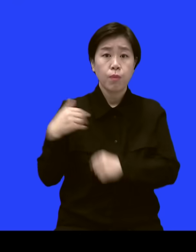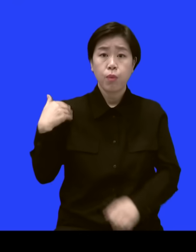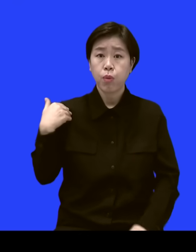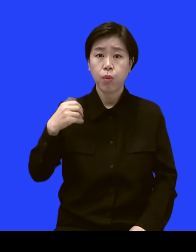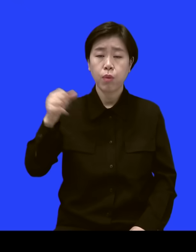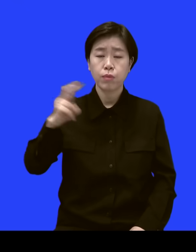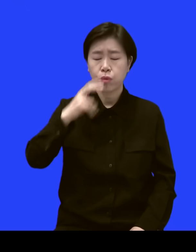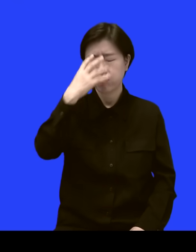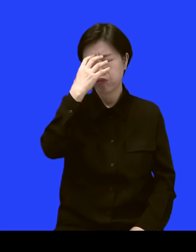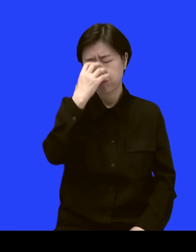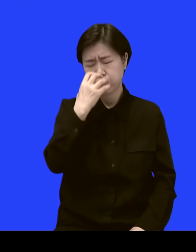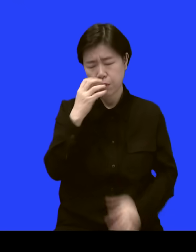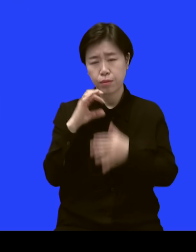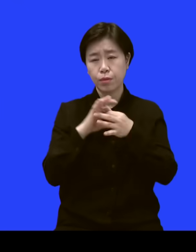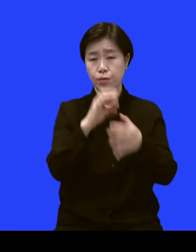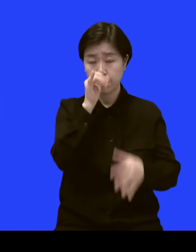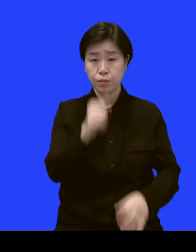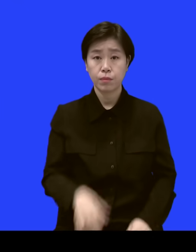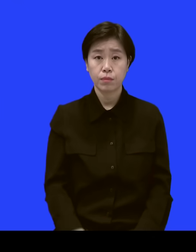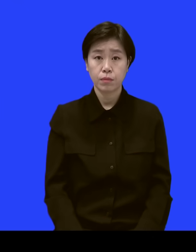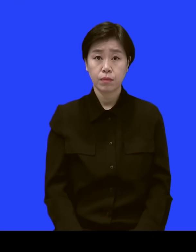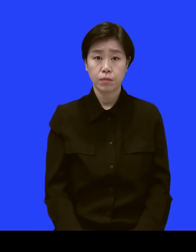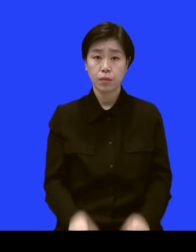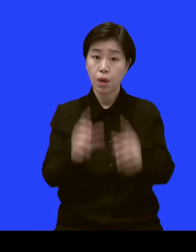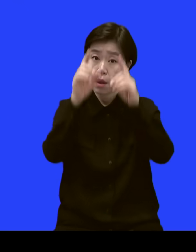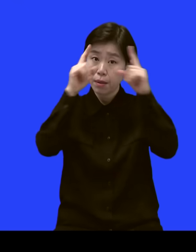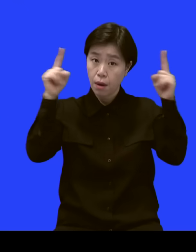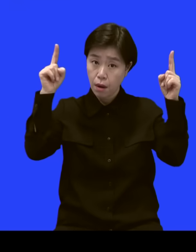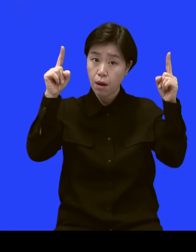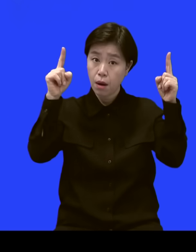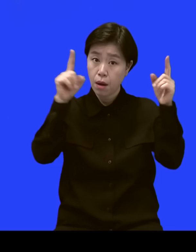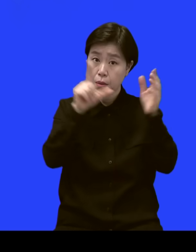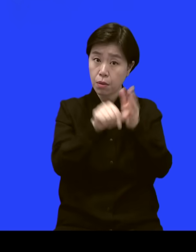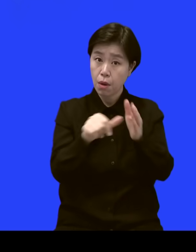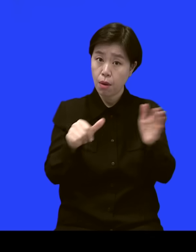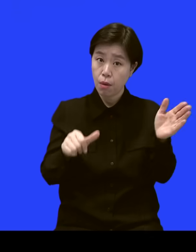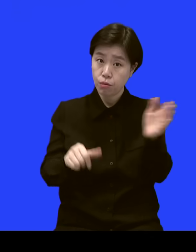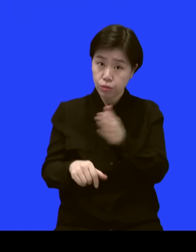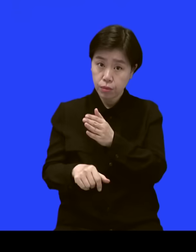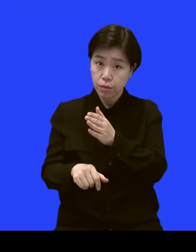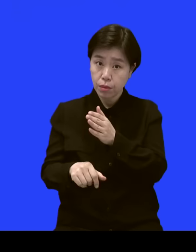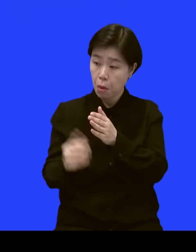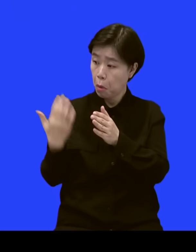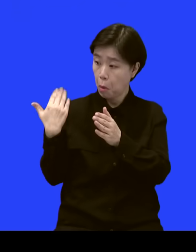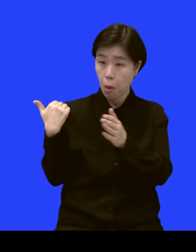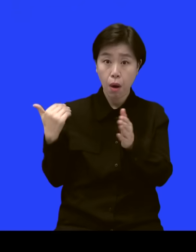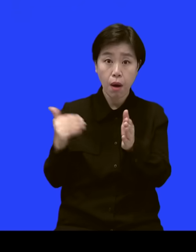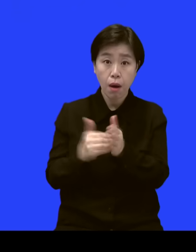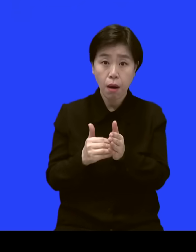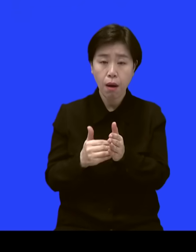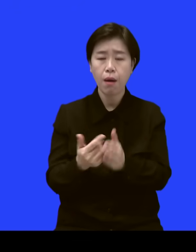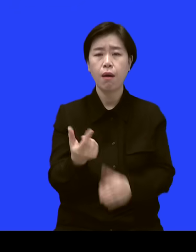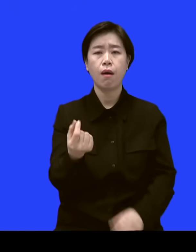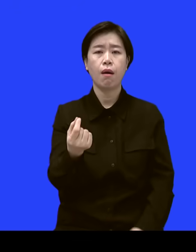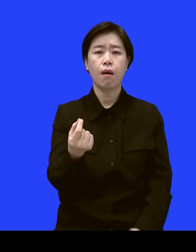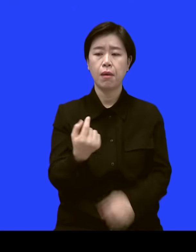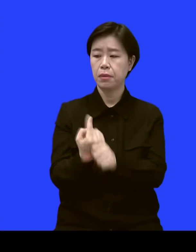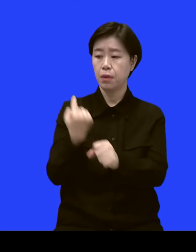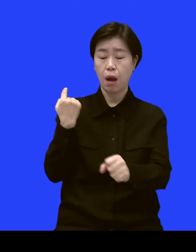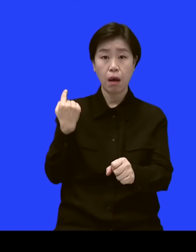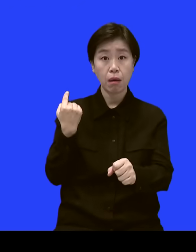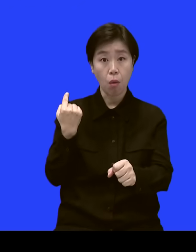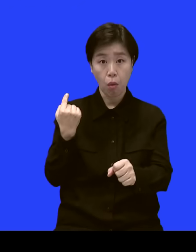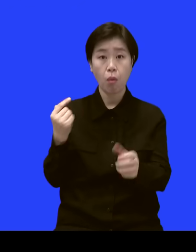안에 있더라고요. 그 네. 대학 시절부터 그렇죠. 최근까지. 최근까지죠. 네.